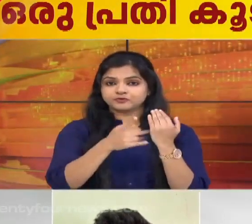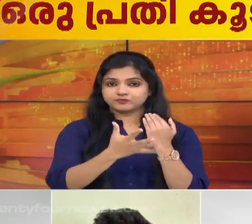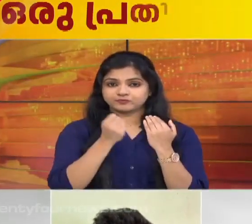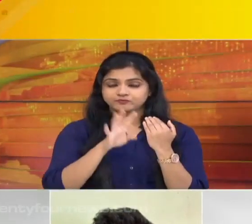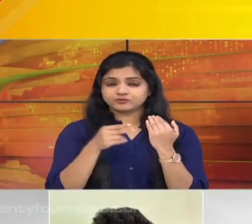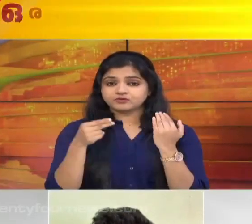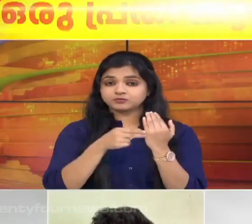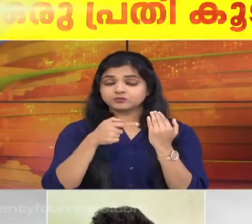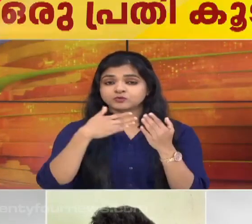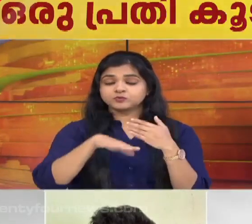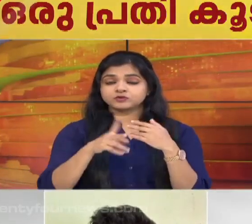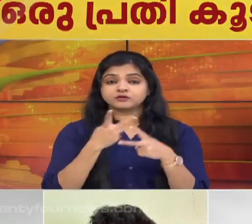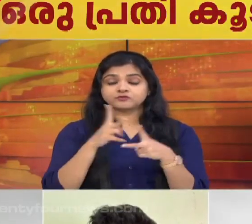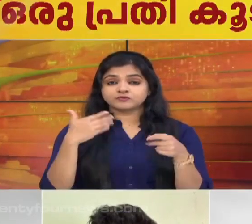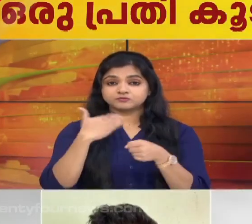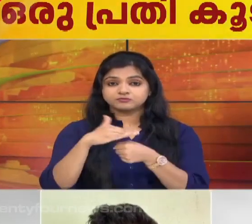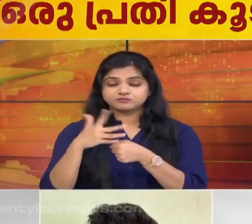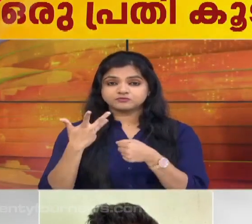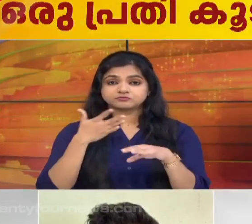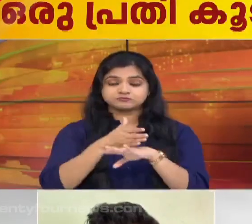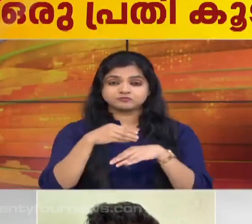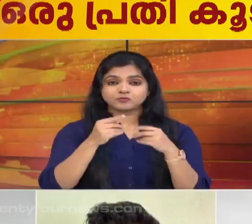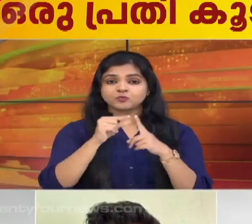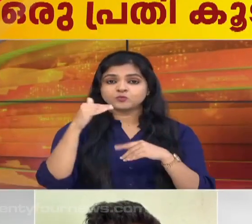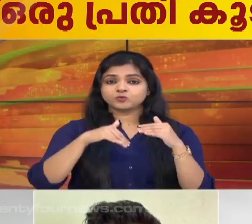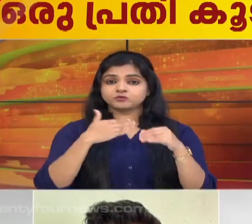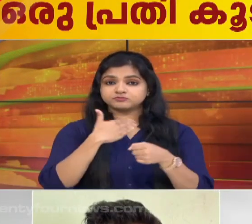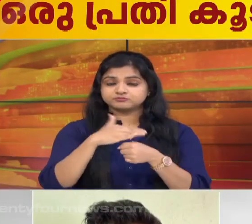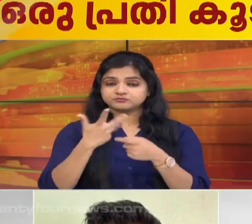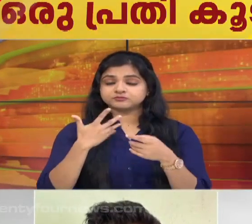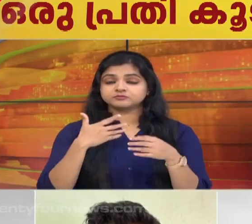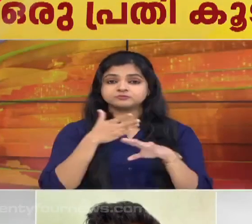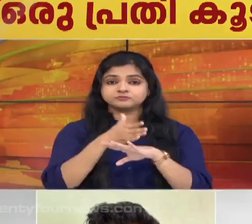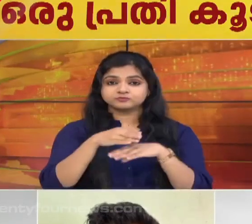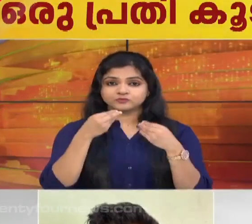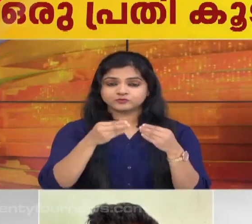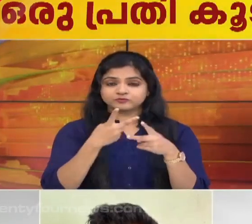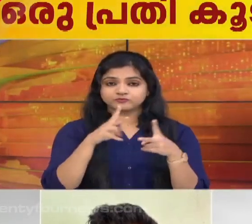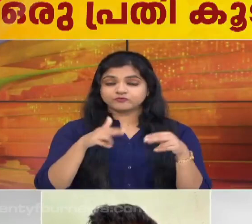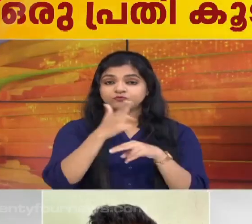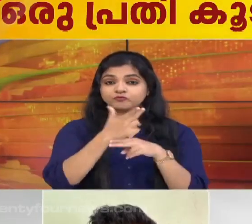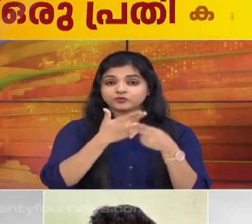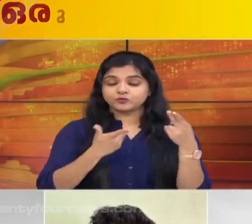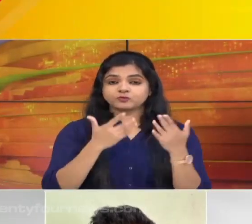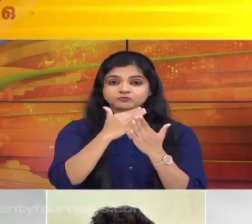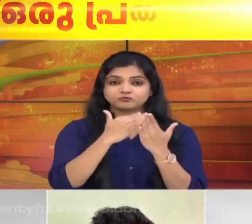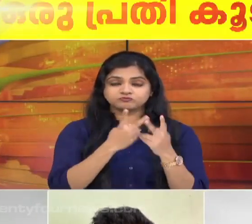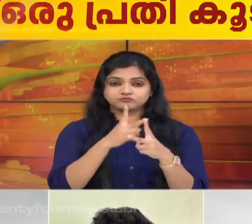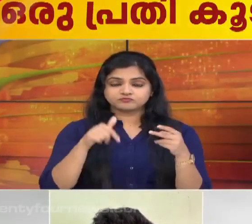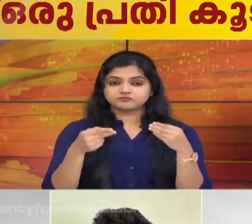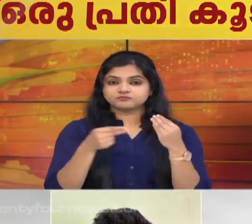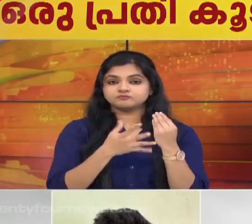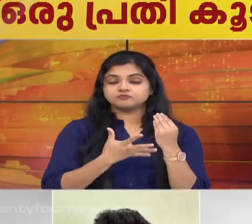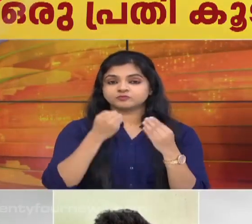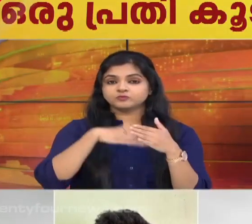നിരവധി കൊലപാതകങ്ങളും ഇത്തരത്തിലുള്ള ആക്രമണങ്ങളും, രാഷ്ട്രീയ ആക്രമണങ്ങളും തമ്മിൽ സംബന്ധിക്കുന്ന ദൃശ്യങ്ങളും വിവരങ്ങളും ഈ പെൻഡ്രൈവിൽ നിന്ന് ലഭ്യമായിട്ടുണ്ട്.